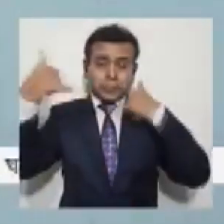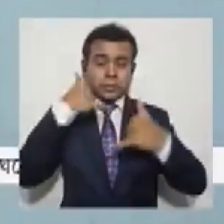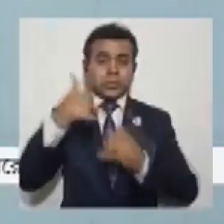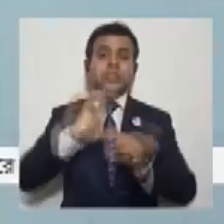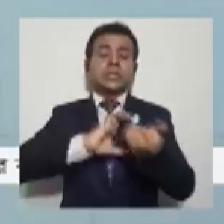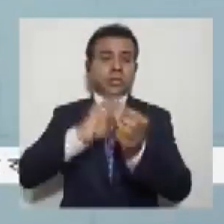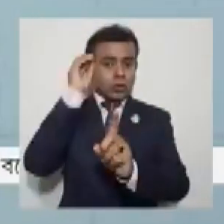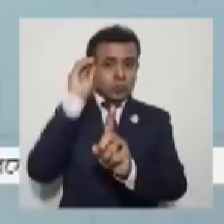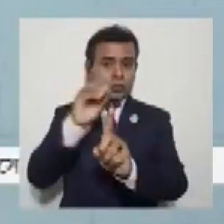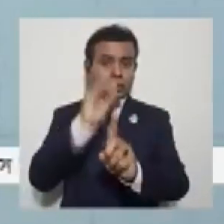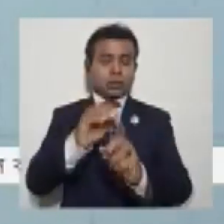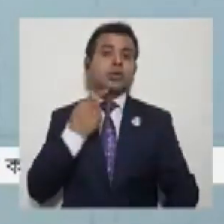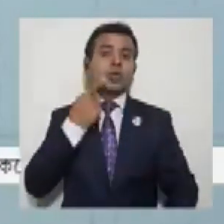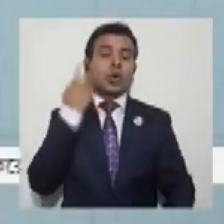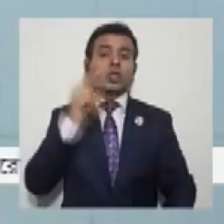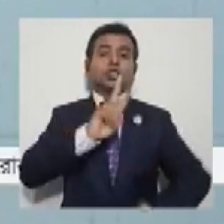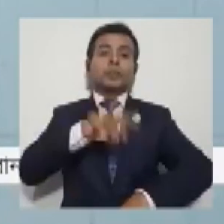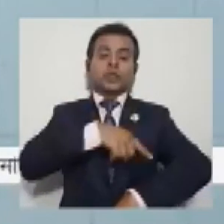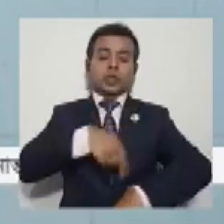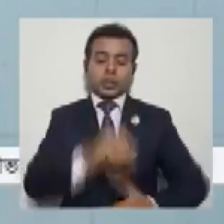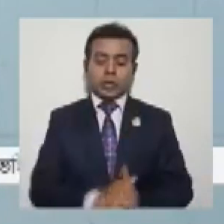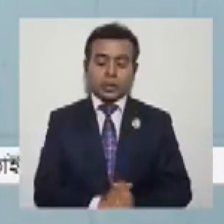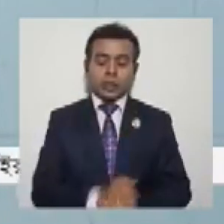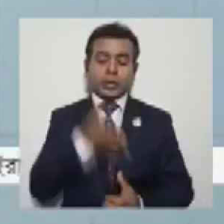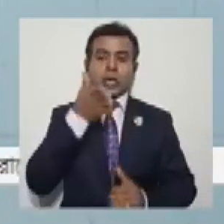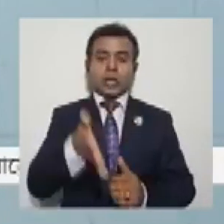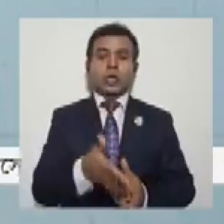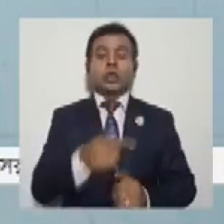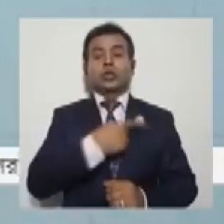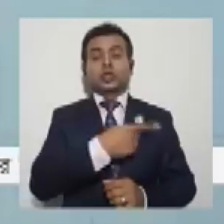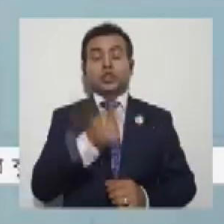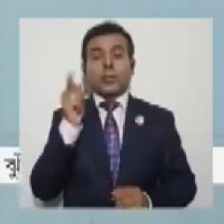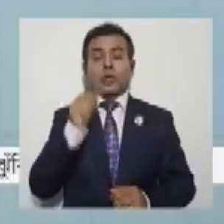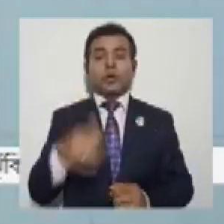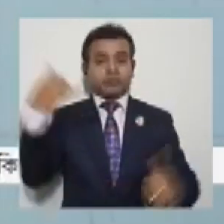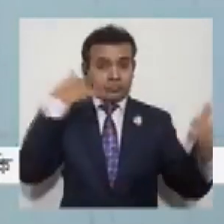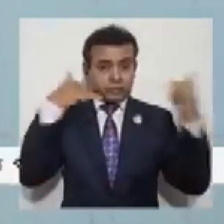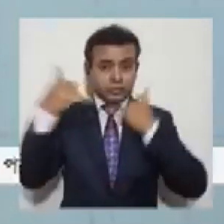1-6263-333, এবং IDCR এর যে হটলাইন 10655 এবং